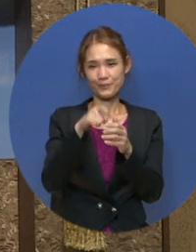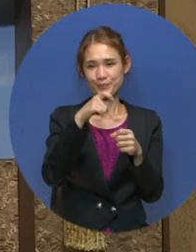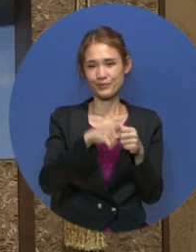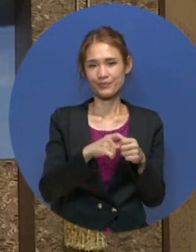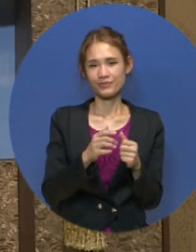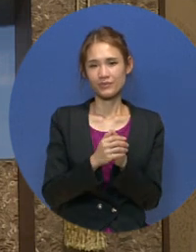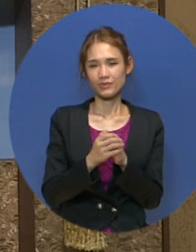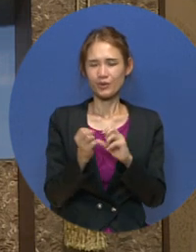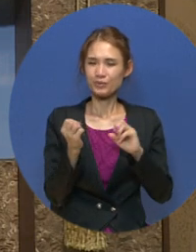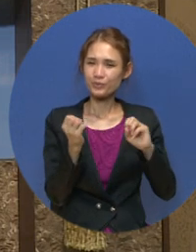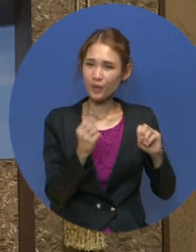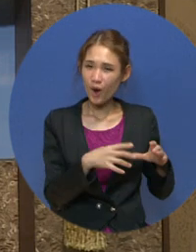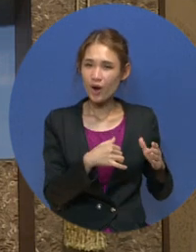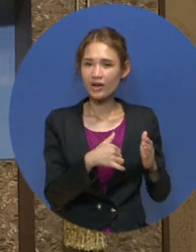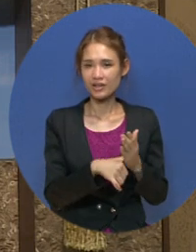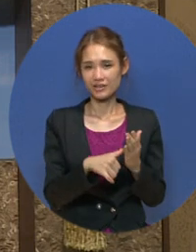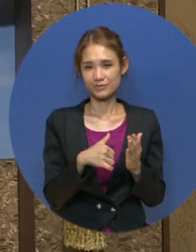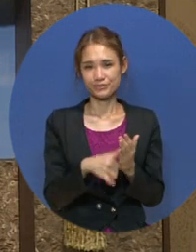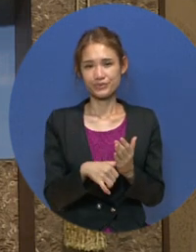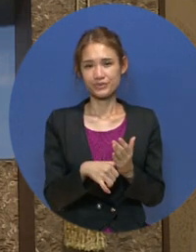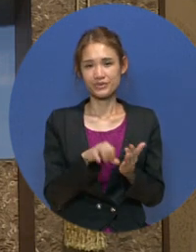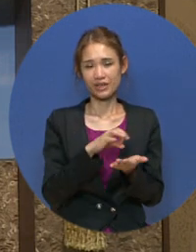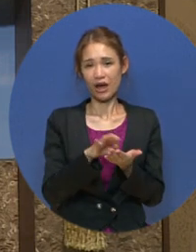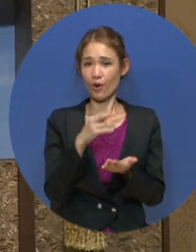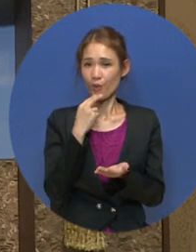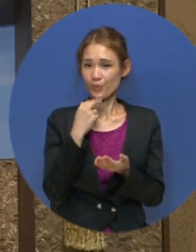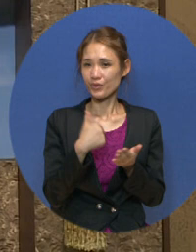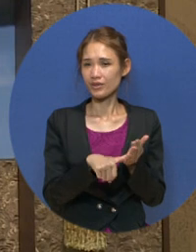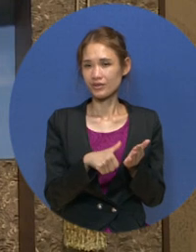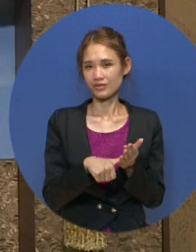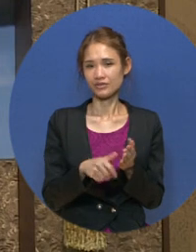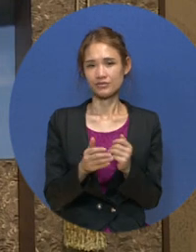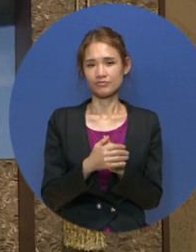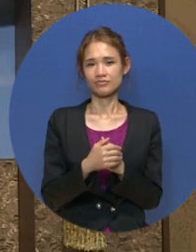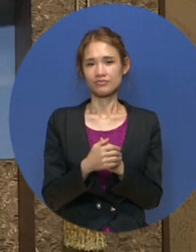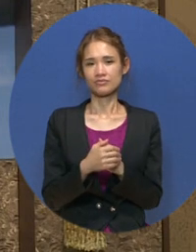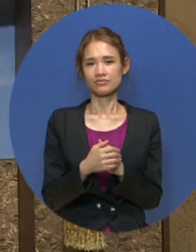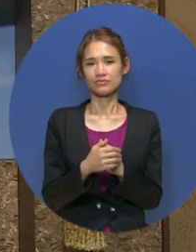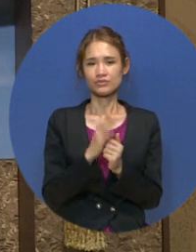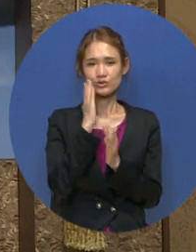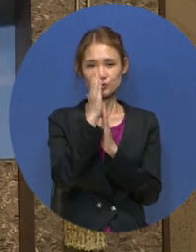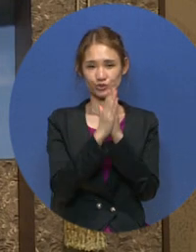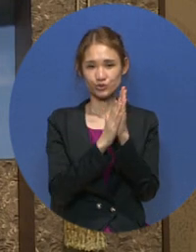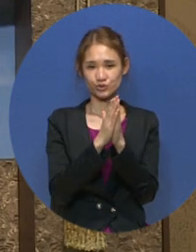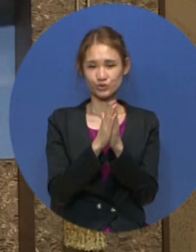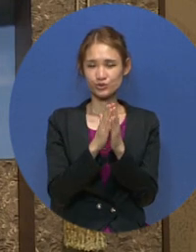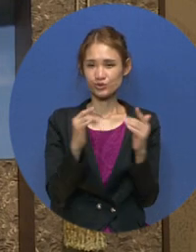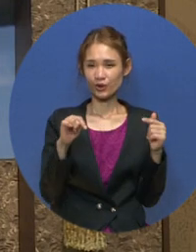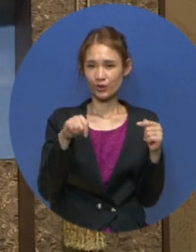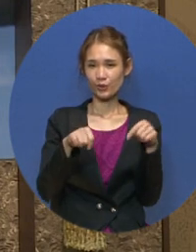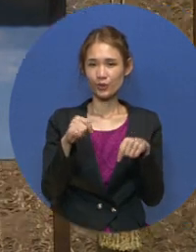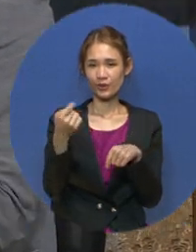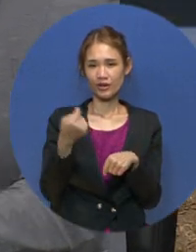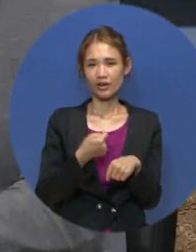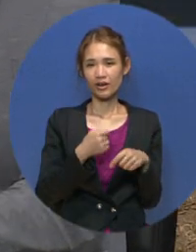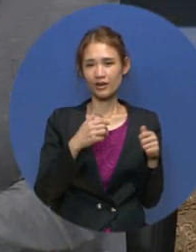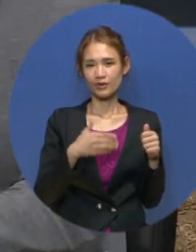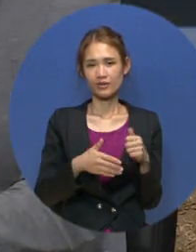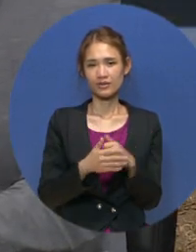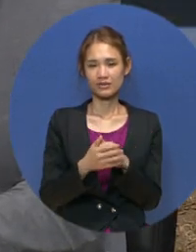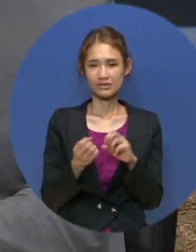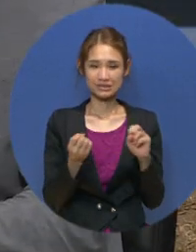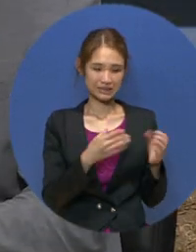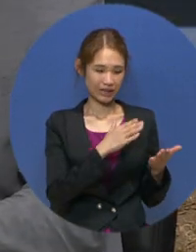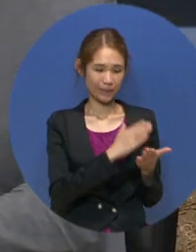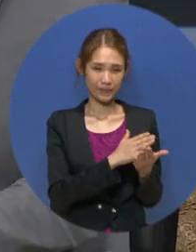알리고 또 버려지는 물건들, 사용하지 않는 물건들이 숲스토리로 좀 왔으면 하는 바람에서 그러니까요. 쓰레기통에